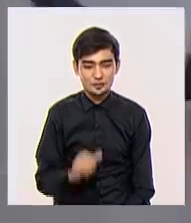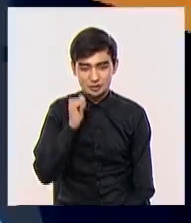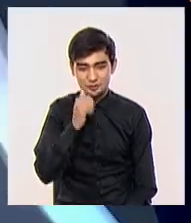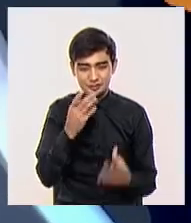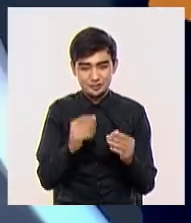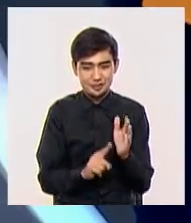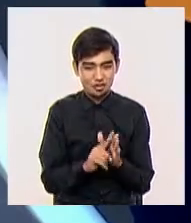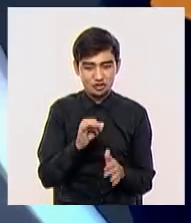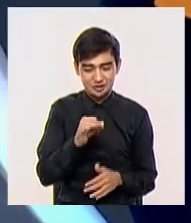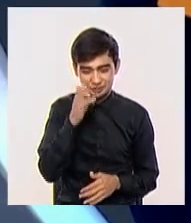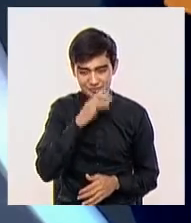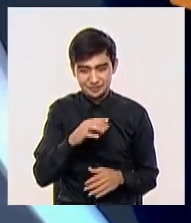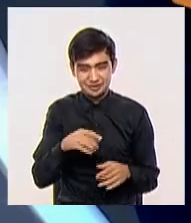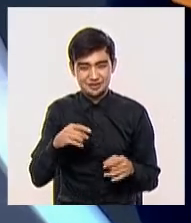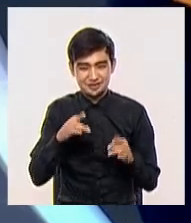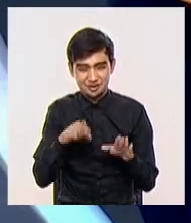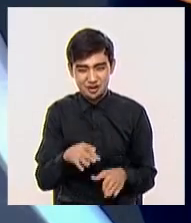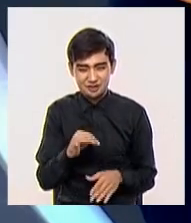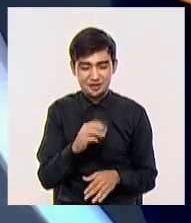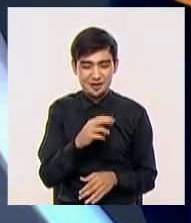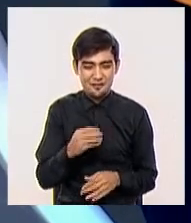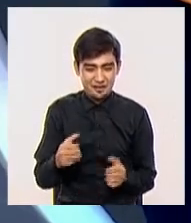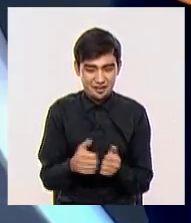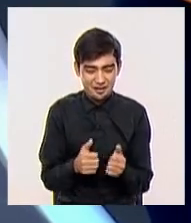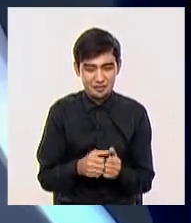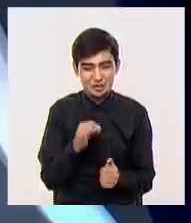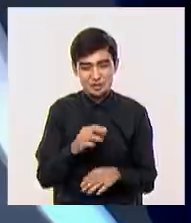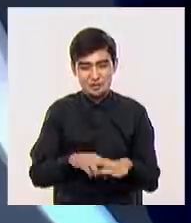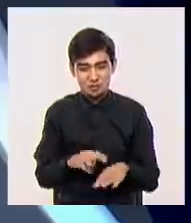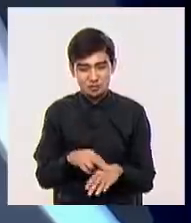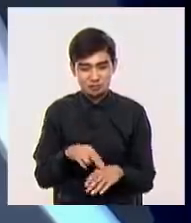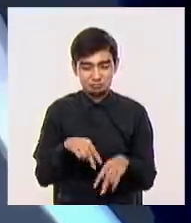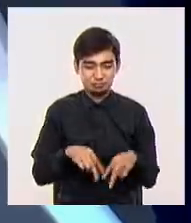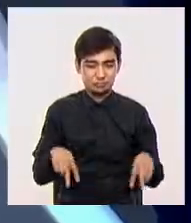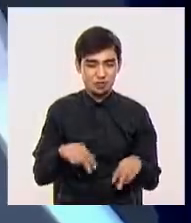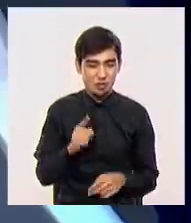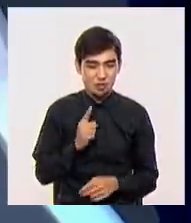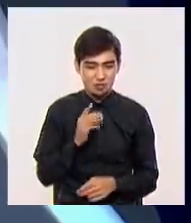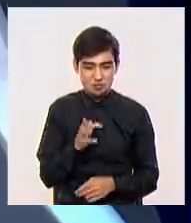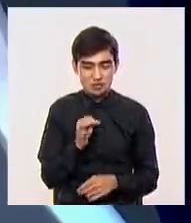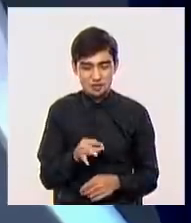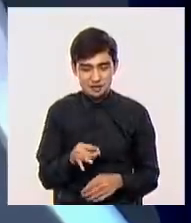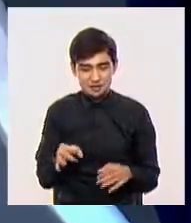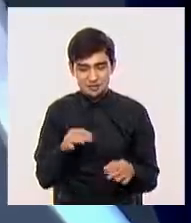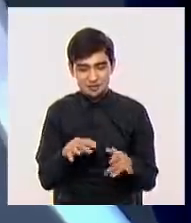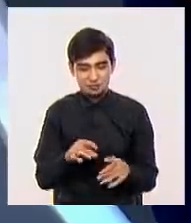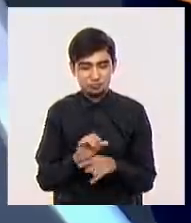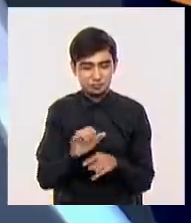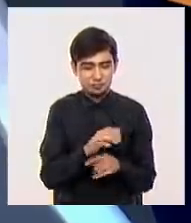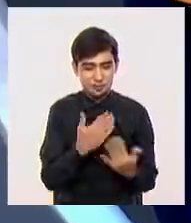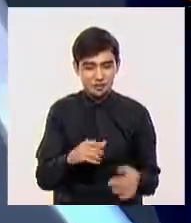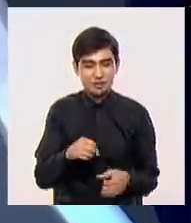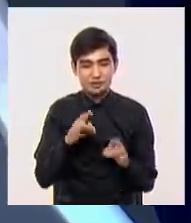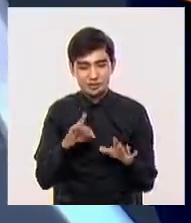Ертеңнен бастап еліміздегі тойханалар мен мейрамханалардың маңайын полицейлер күзетеді. Тіпті күшті құрылымдар жұмылдырылып,